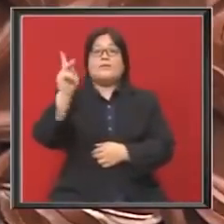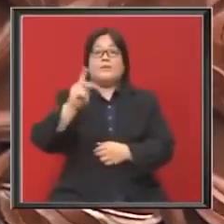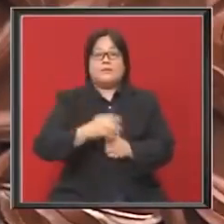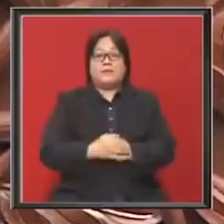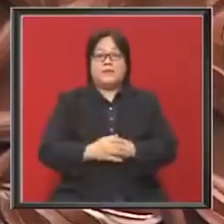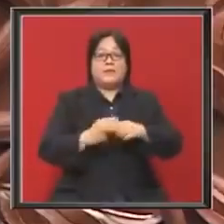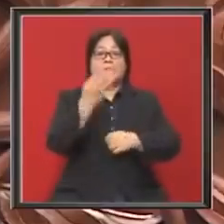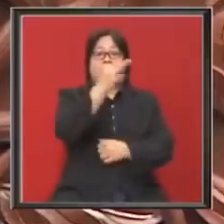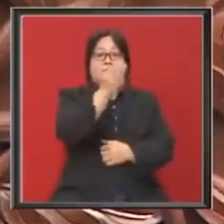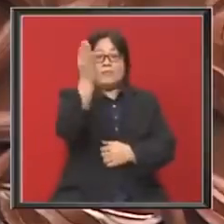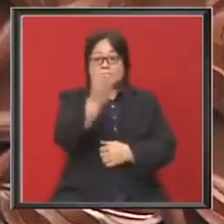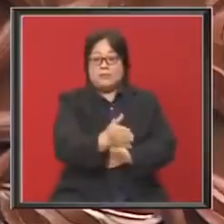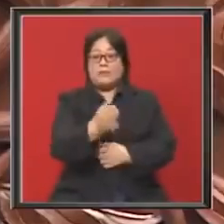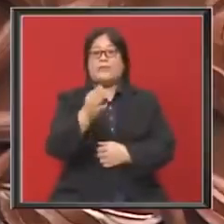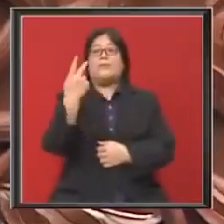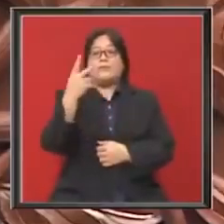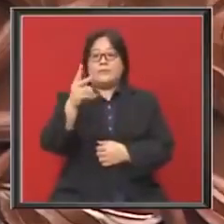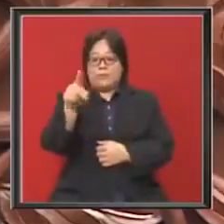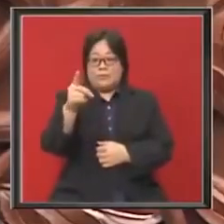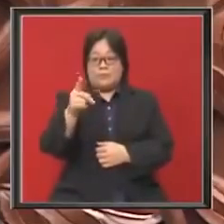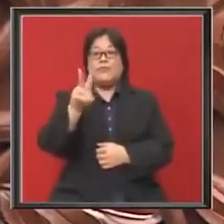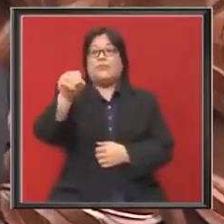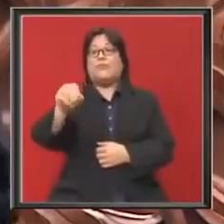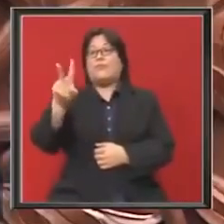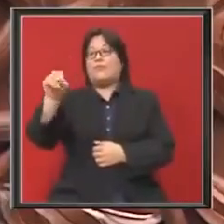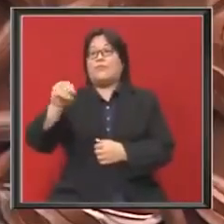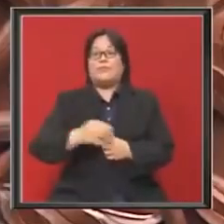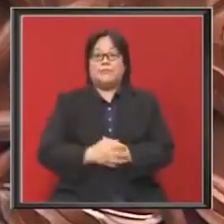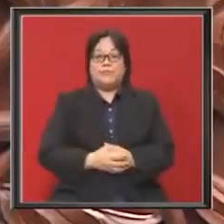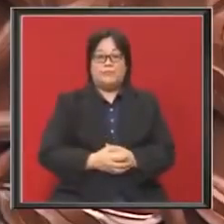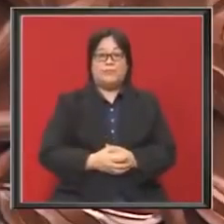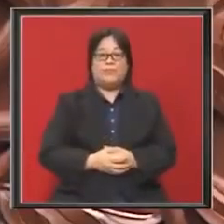Kamis 19 Nov 2020